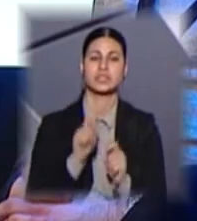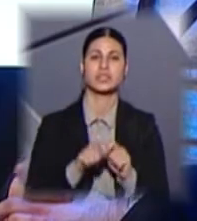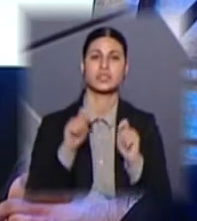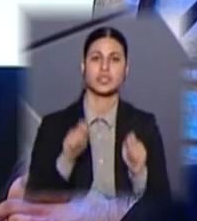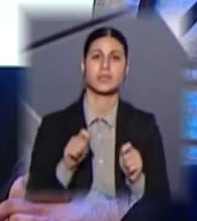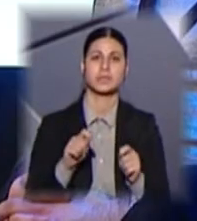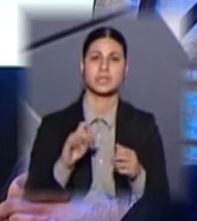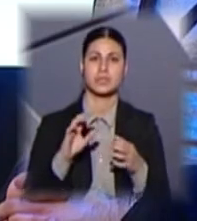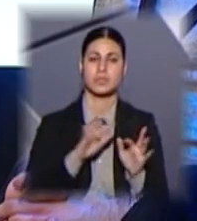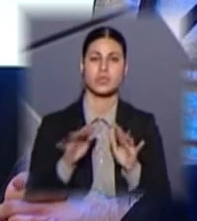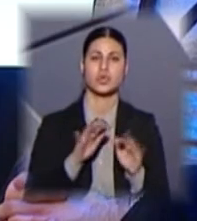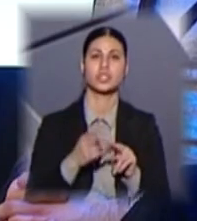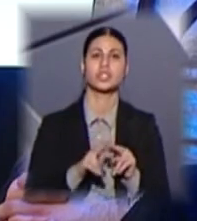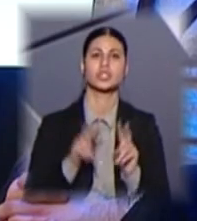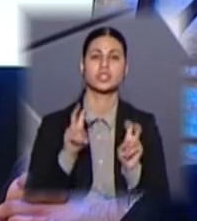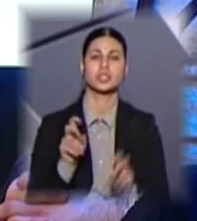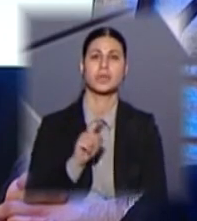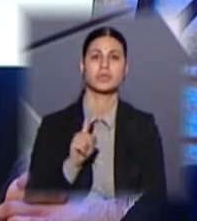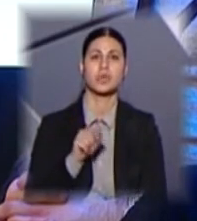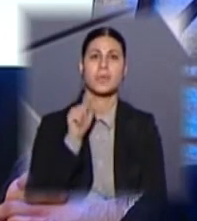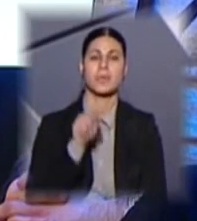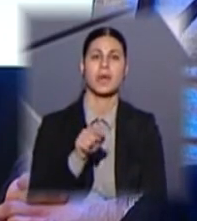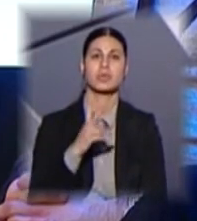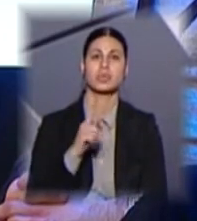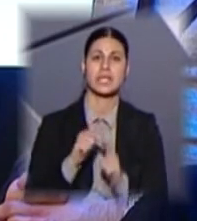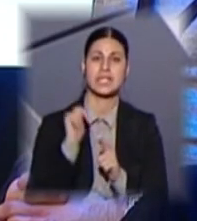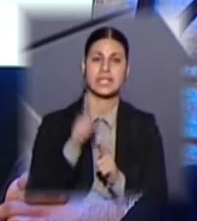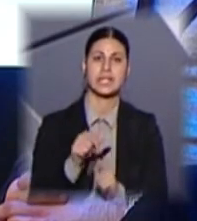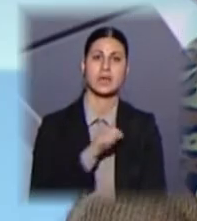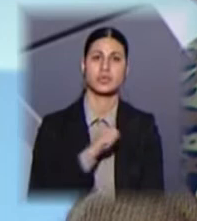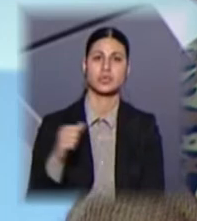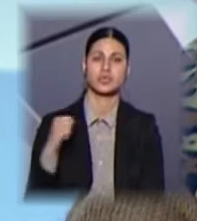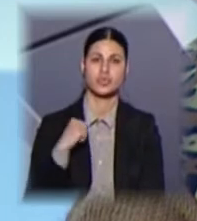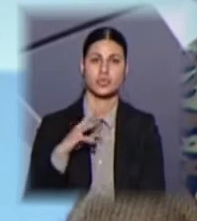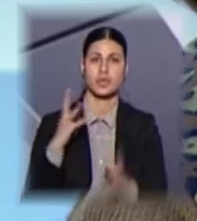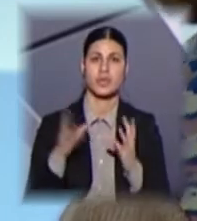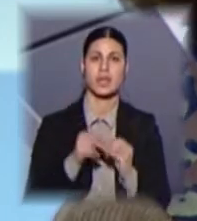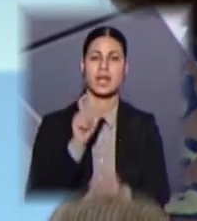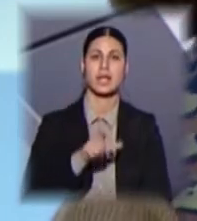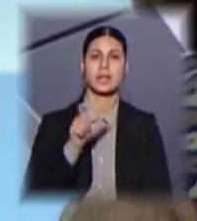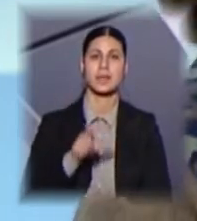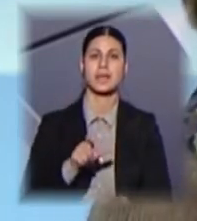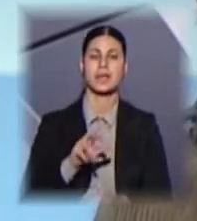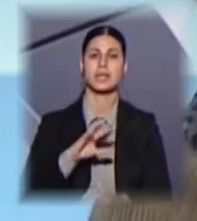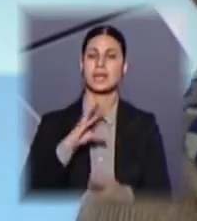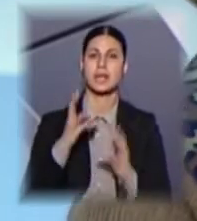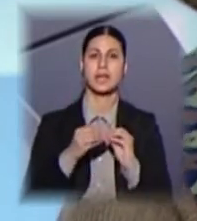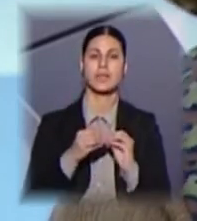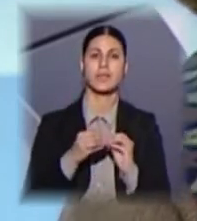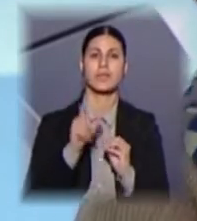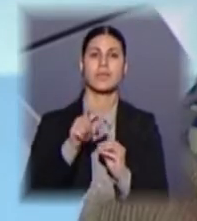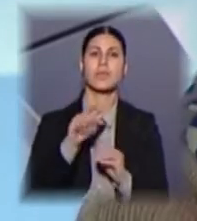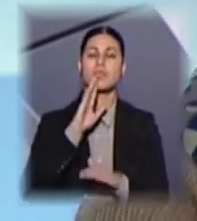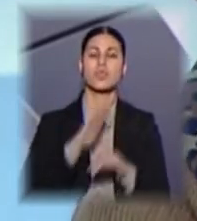ვთქვათ, პროცესში, ეს ნიშნავს იმას, რომ მან უნდა იქირაოს თავად ყველა ის ადამიანი და ყველა ის იმ